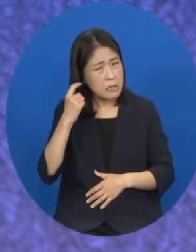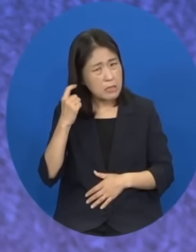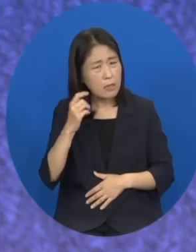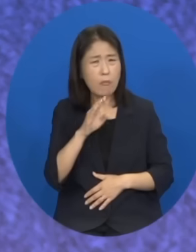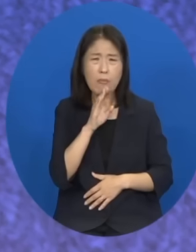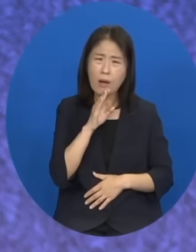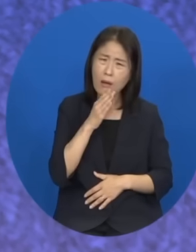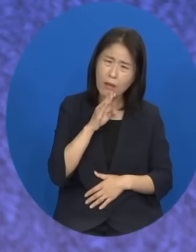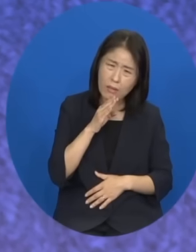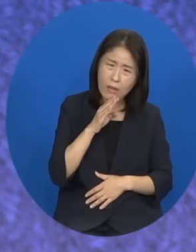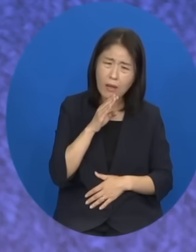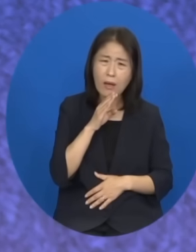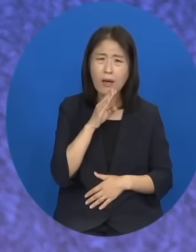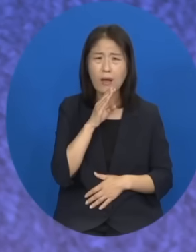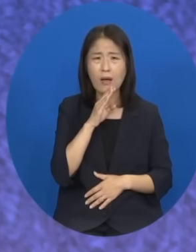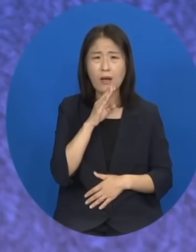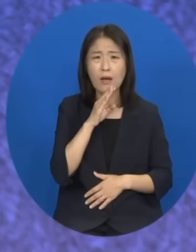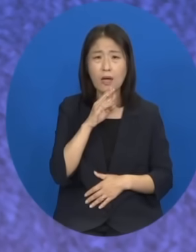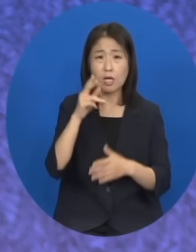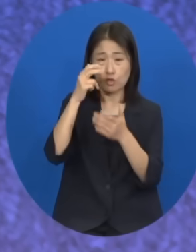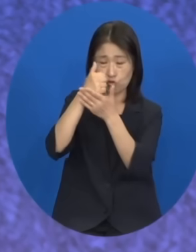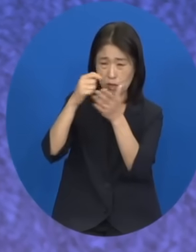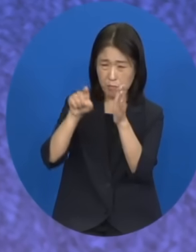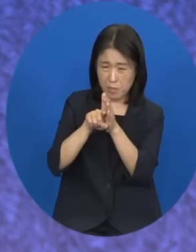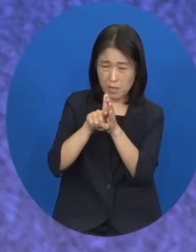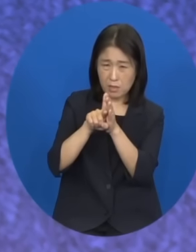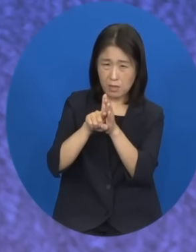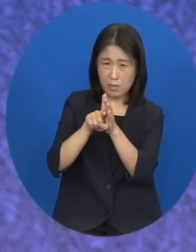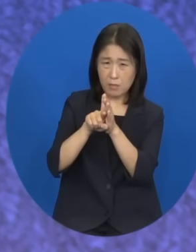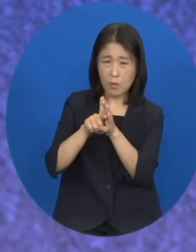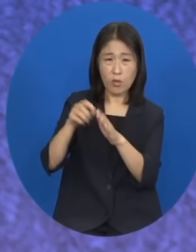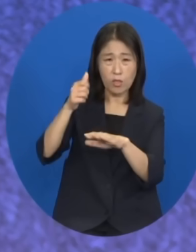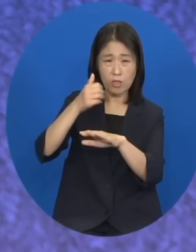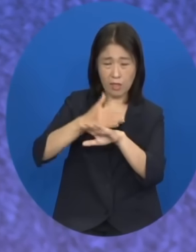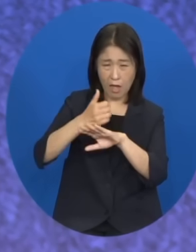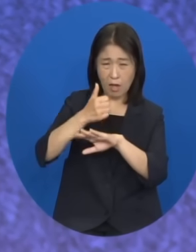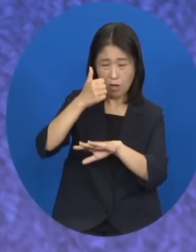주님만 믿고 나가면 주님이 진짜 나를 온전히 만들어 주실까?